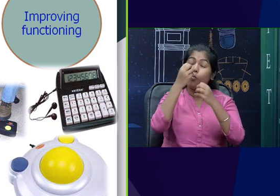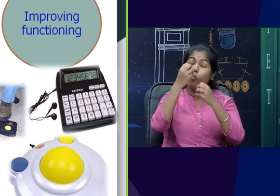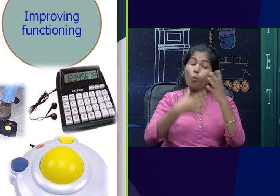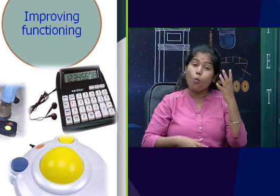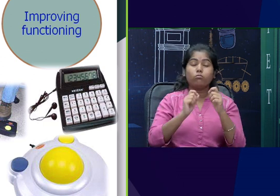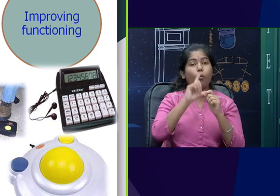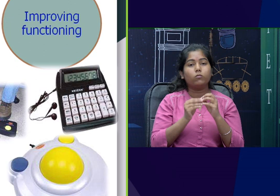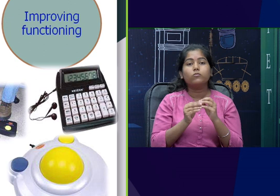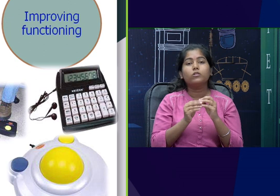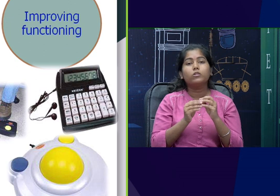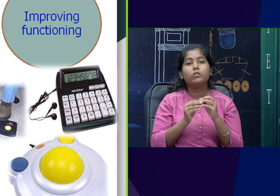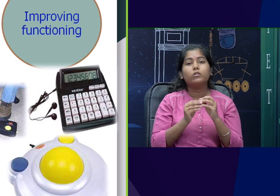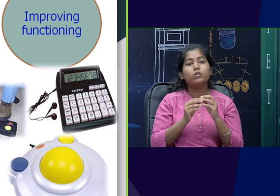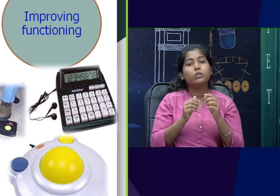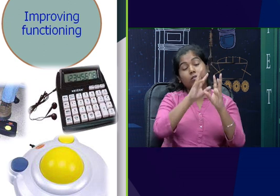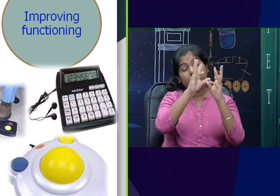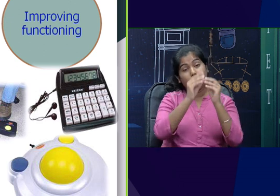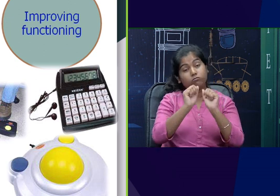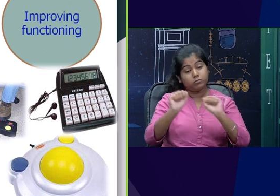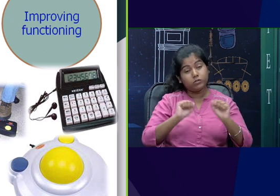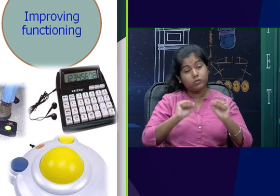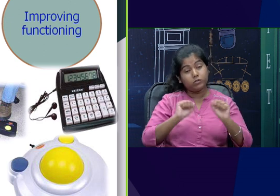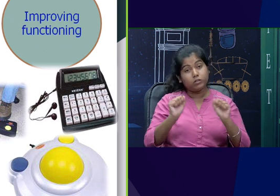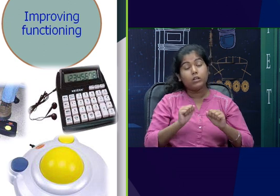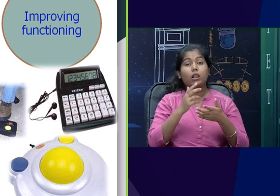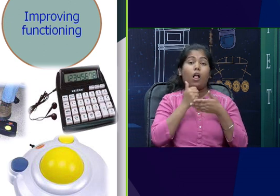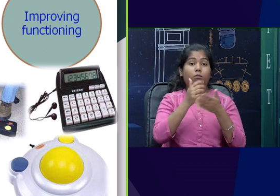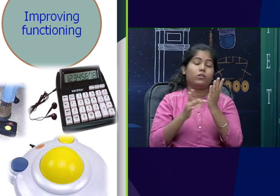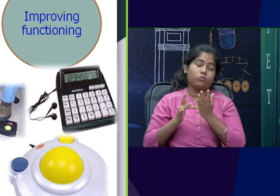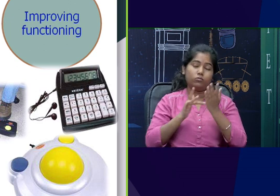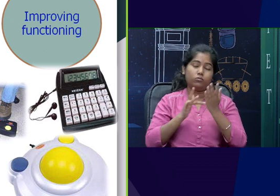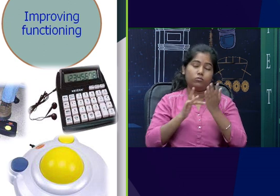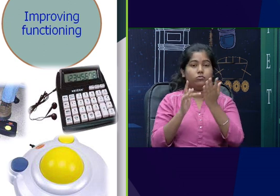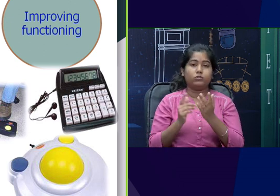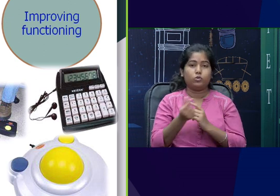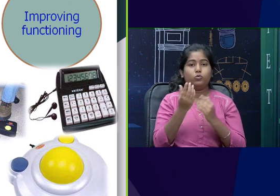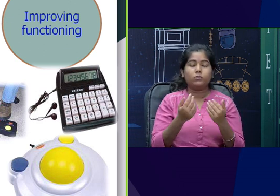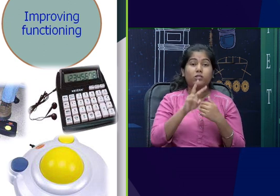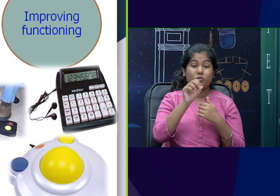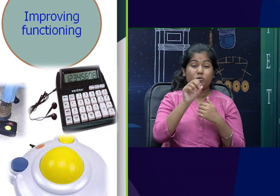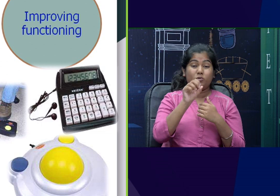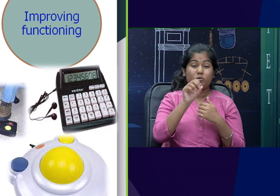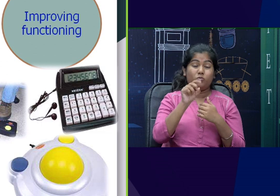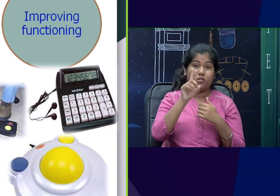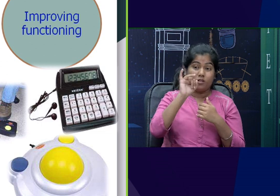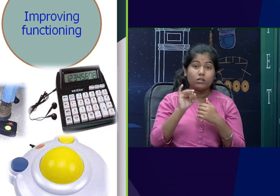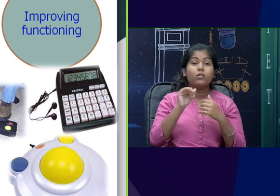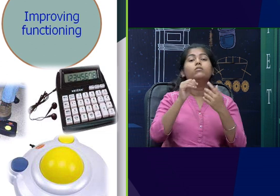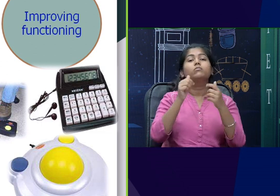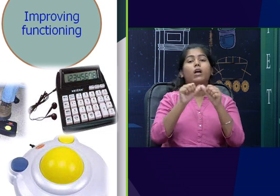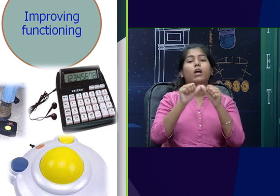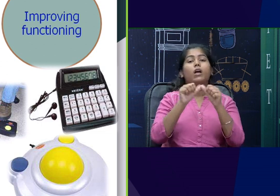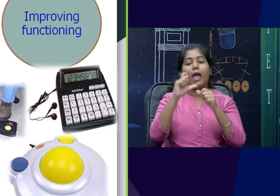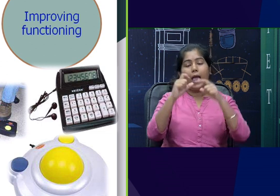हम असिस्टिव टेक्नोलॉजी यूज कर सकते हैं। जो RPWD एक्ट 2016 जो एक्ट है, उसमें बहुत सारी